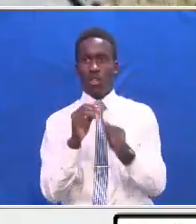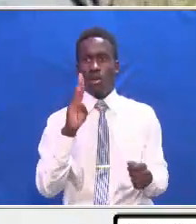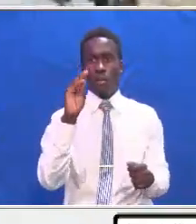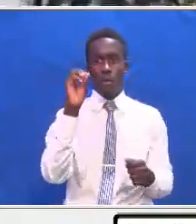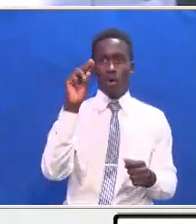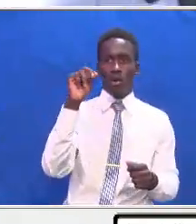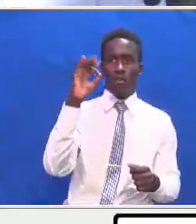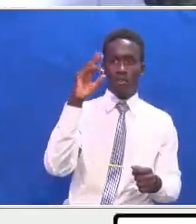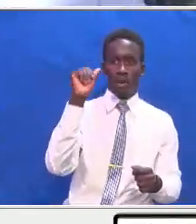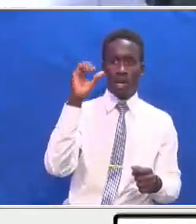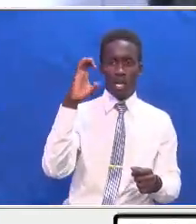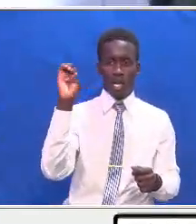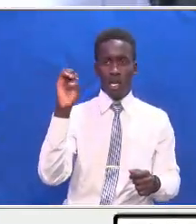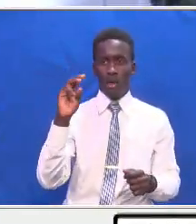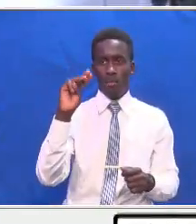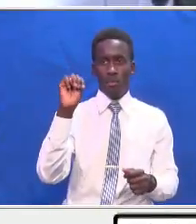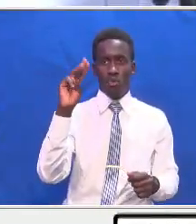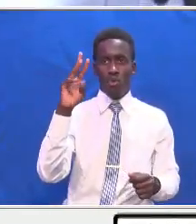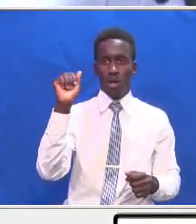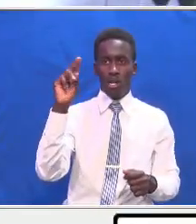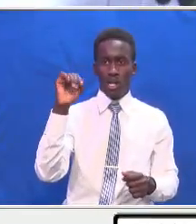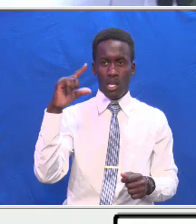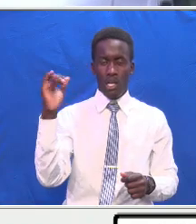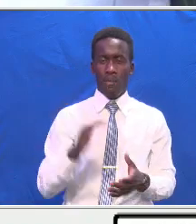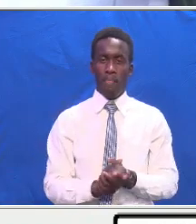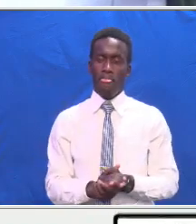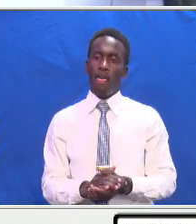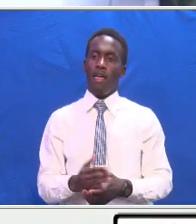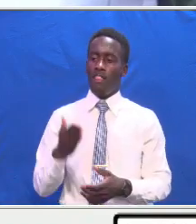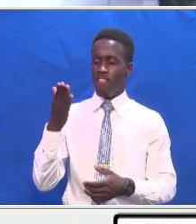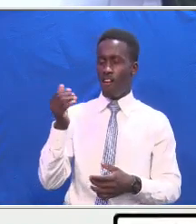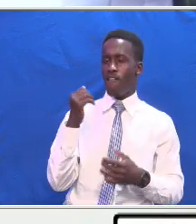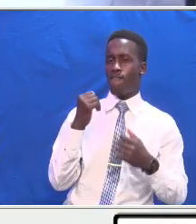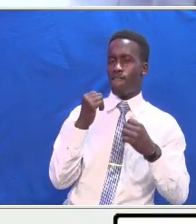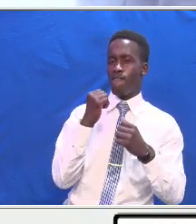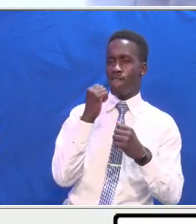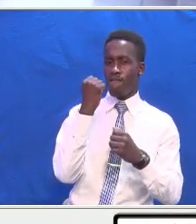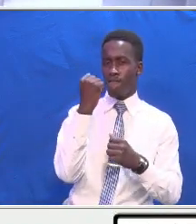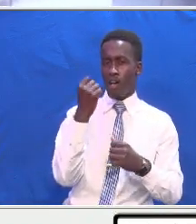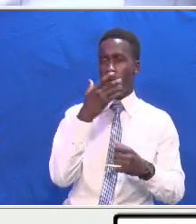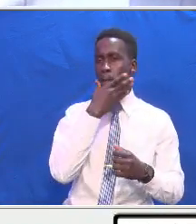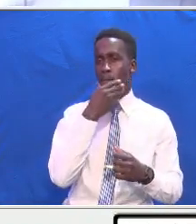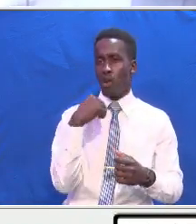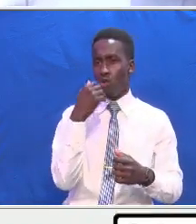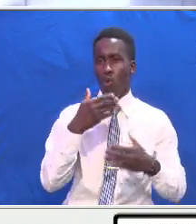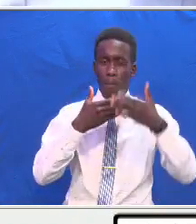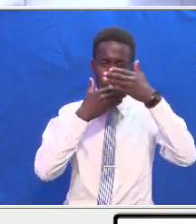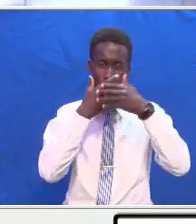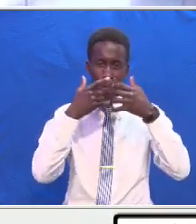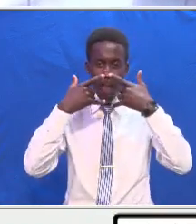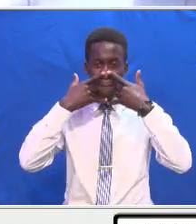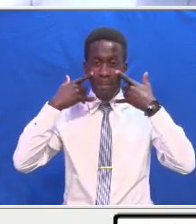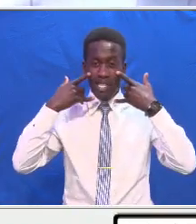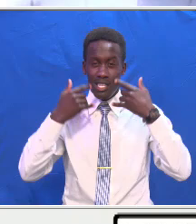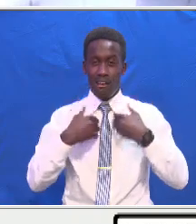kuelekea kusikojulikana. There were five men ununiformed and masked, and there was one woman with them, and they